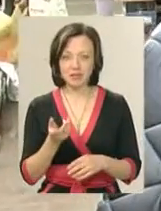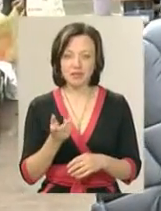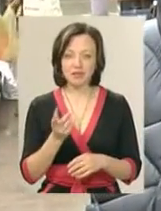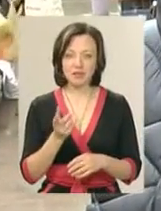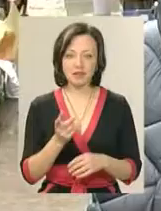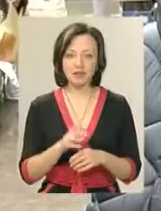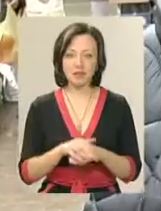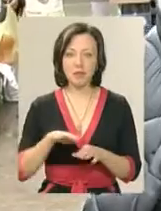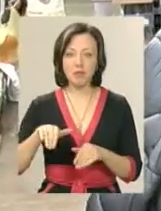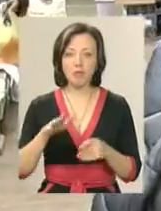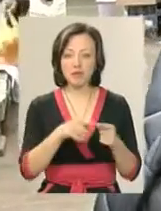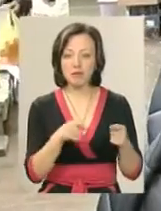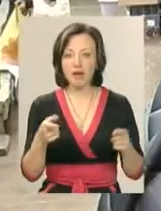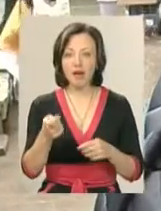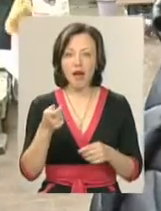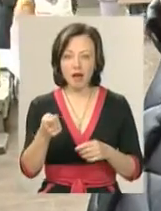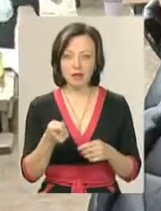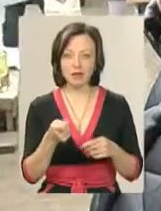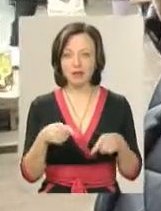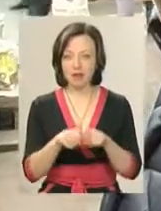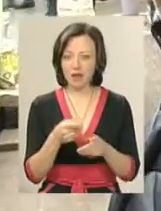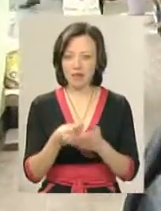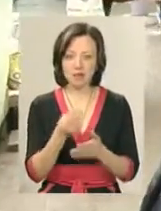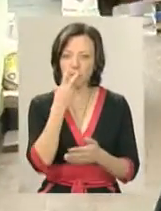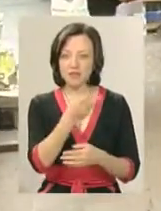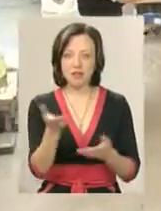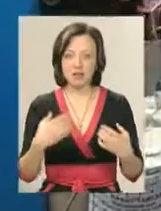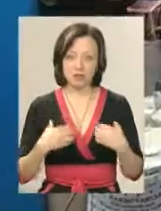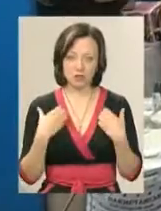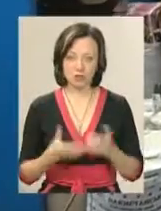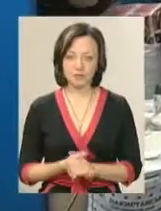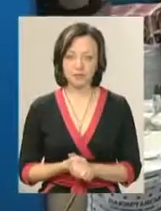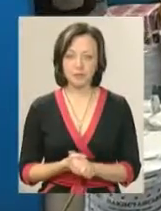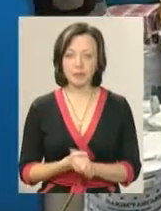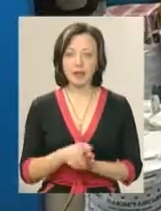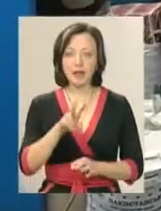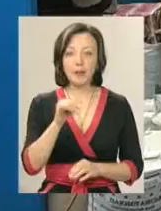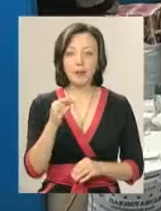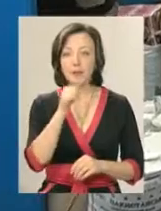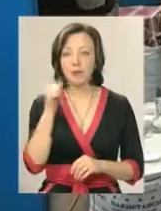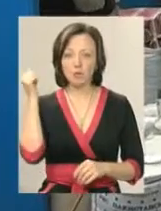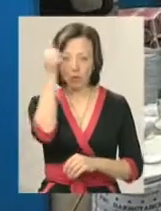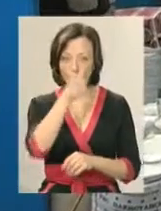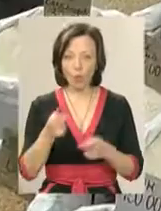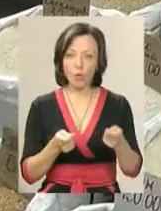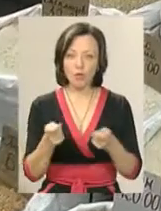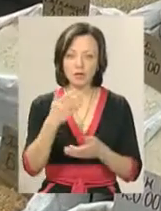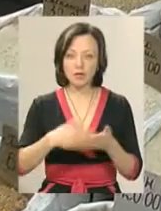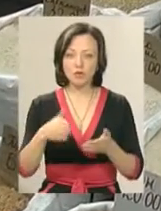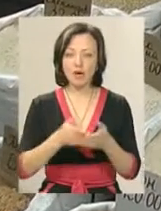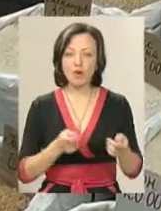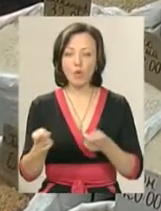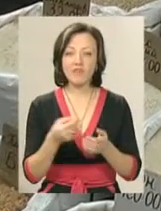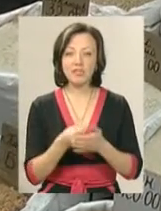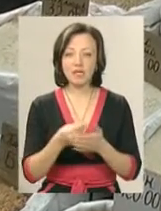ягідний період. А так взагалі ціни, дивіться, які страшні. З липня минулого року уряд скасував регулювання цін на продукти.